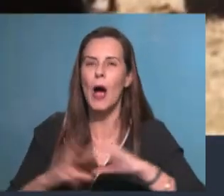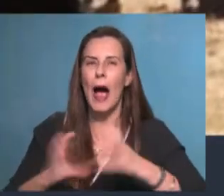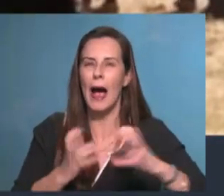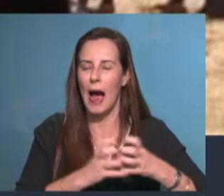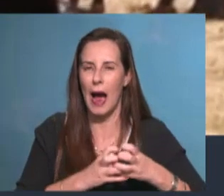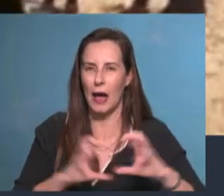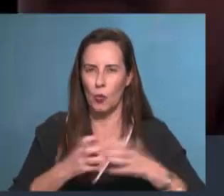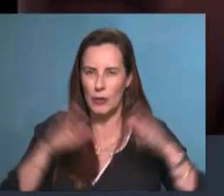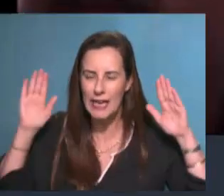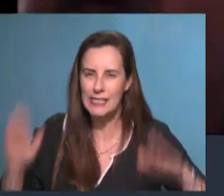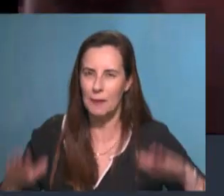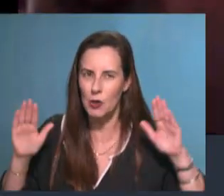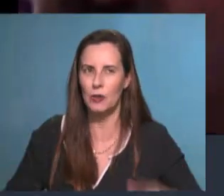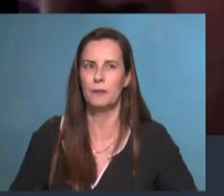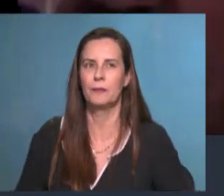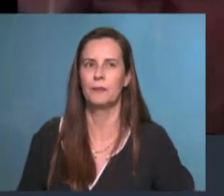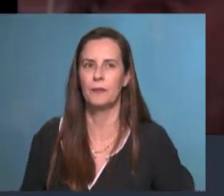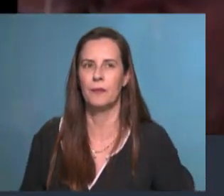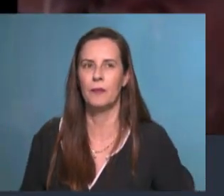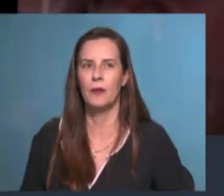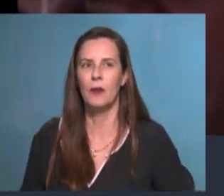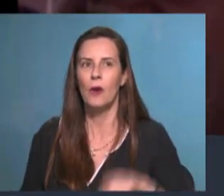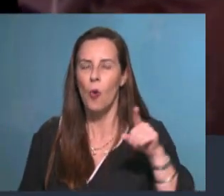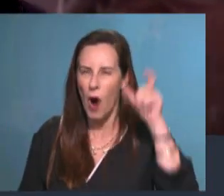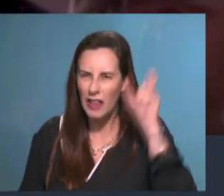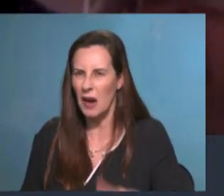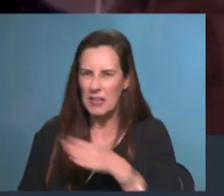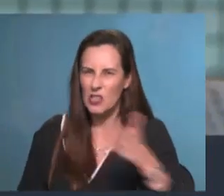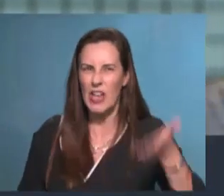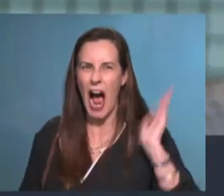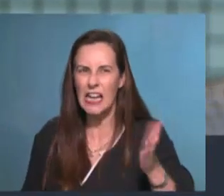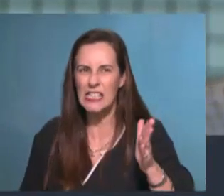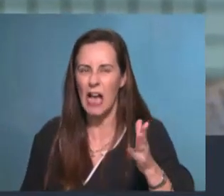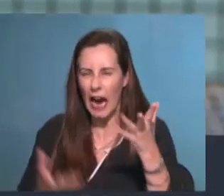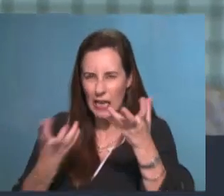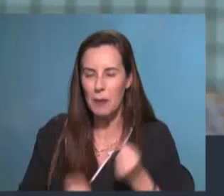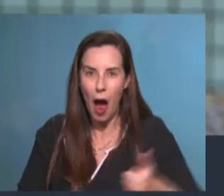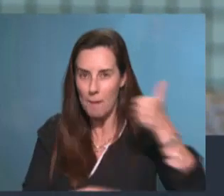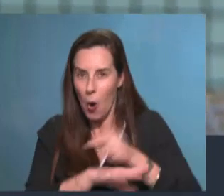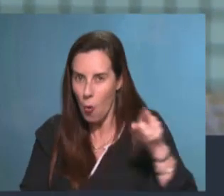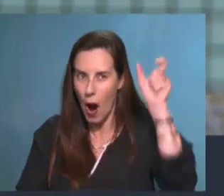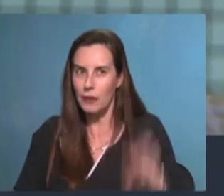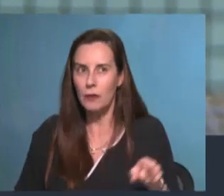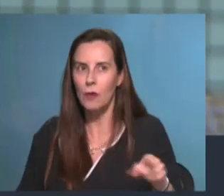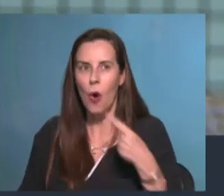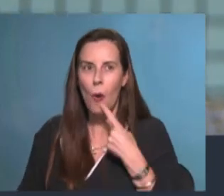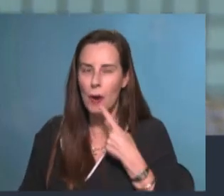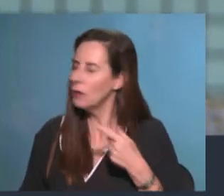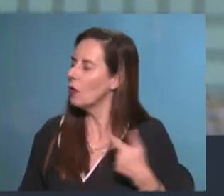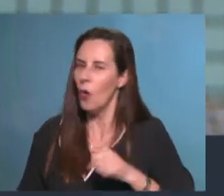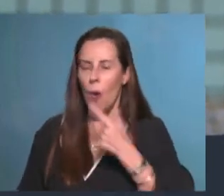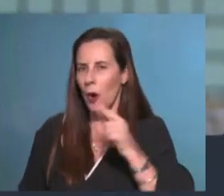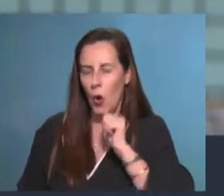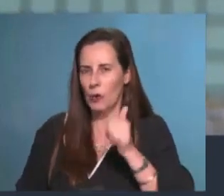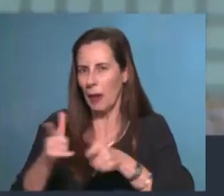فصائل المقاومه الفلسطينيه. يحيى سنوار الكيصوني الاخزر الكاريزماتي اماني عمر لو ليموت يشير